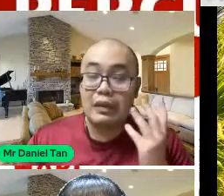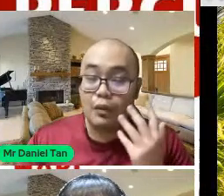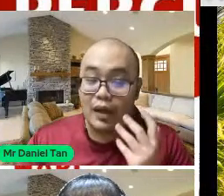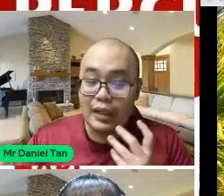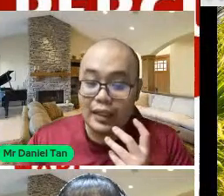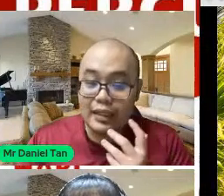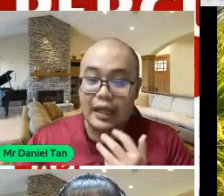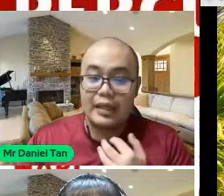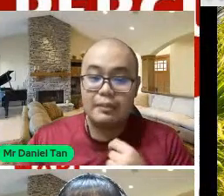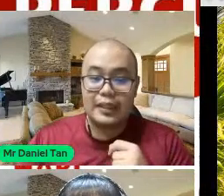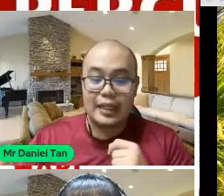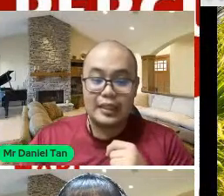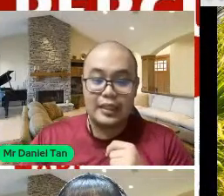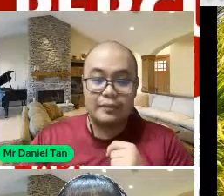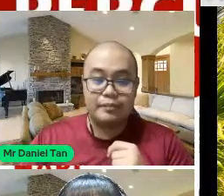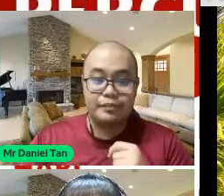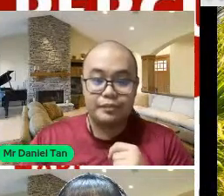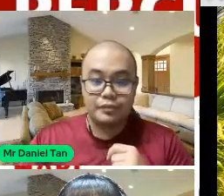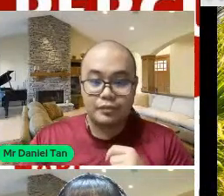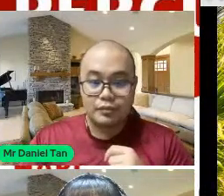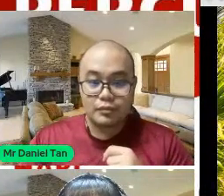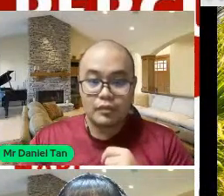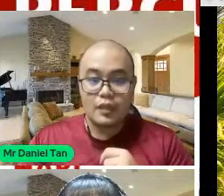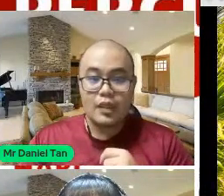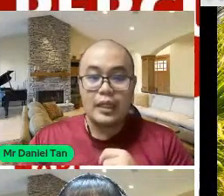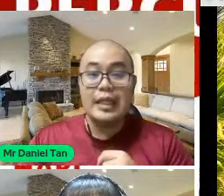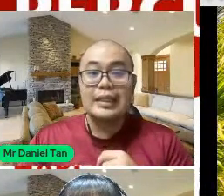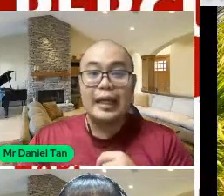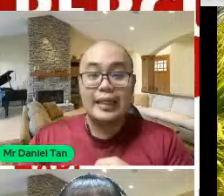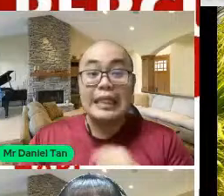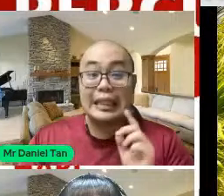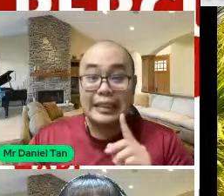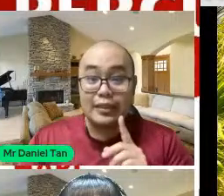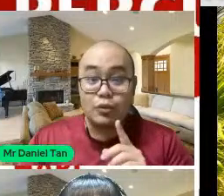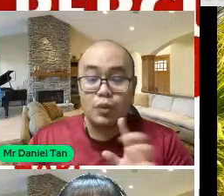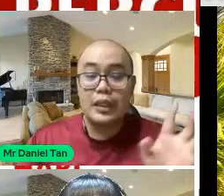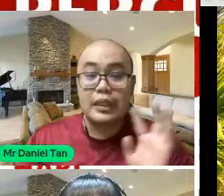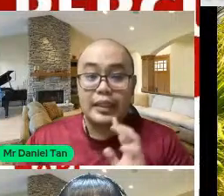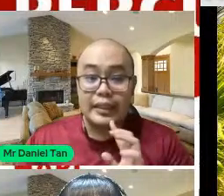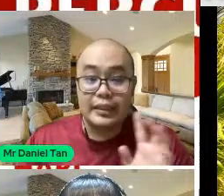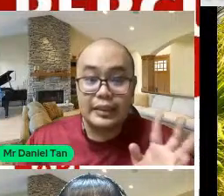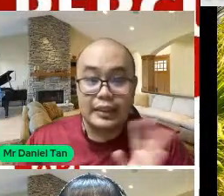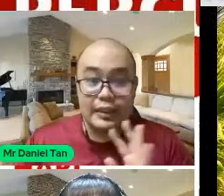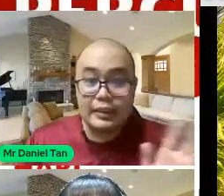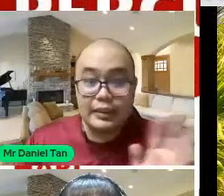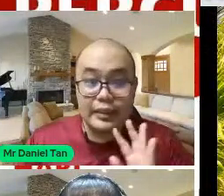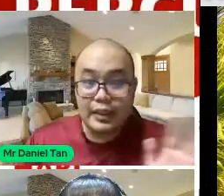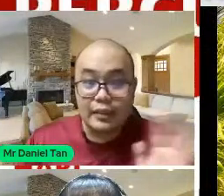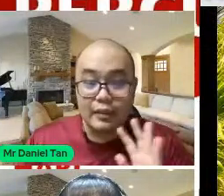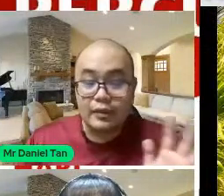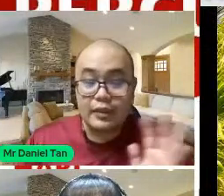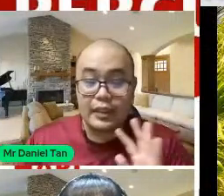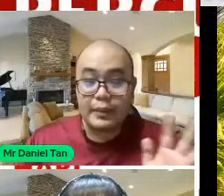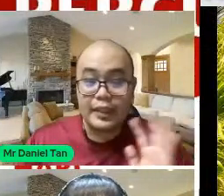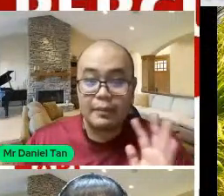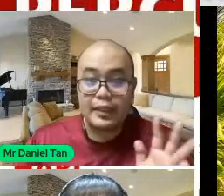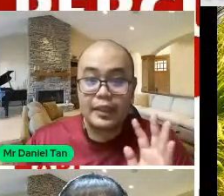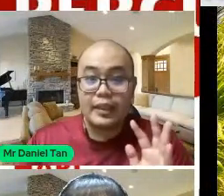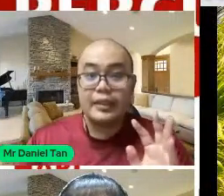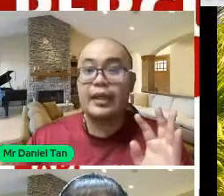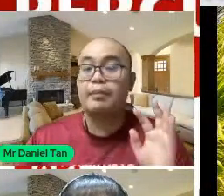kaca itu pun mengeluarkan air mata hanya Hai dan Gajah itu Dati Cak